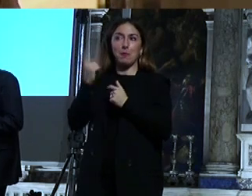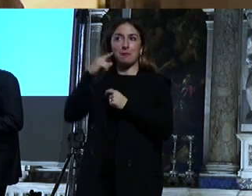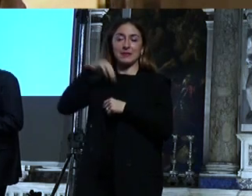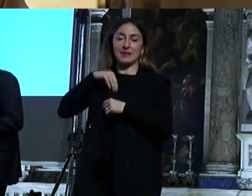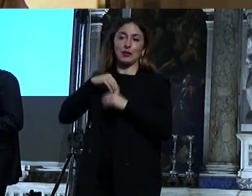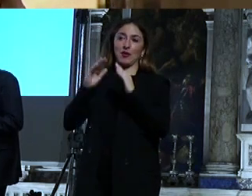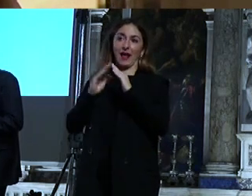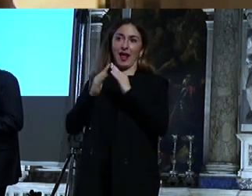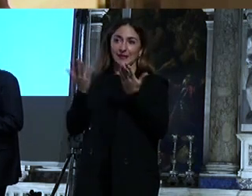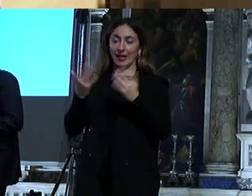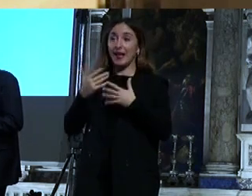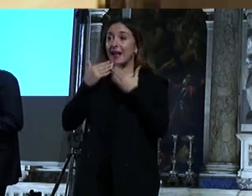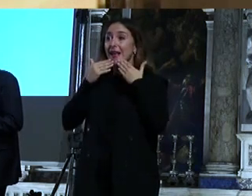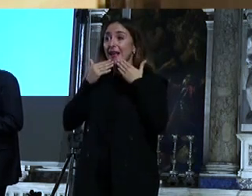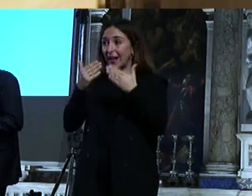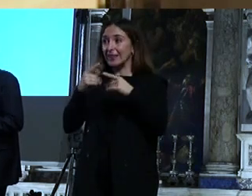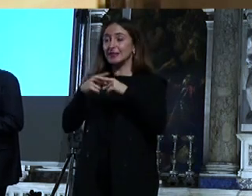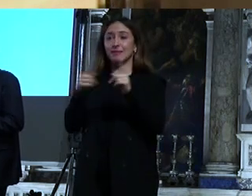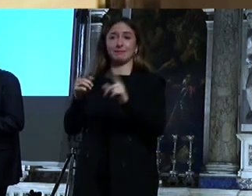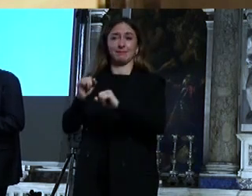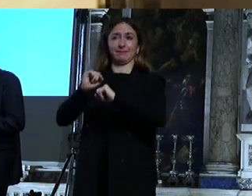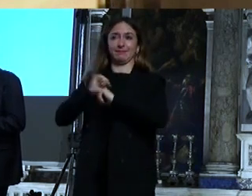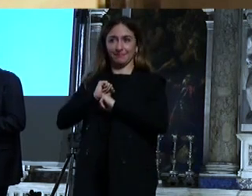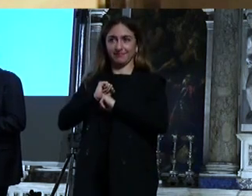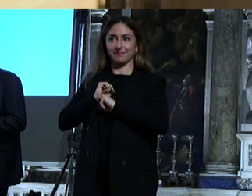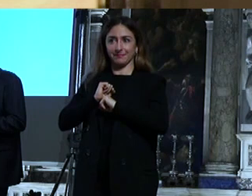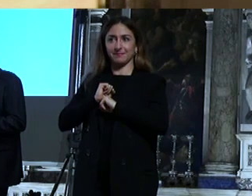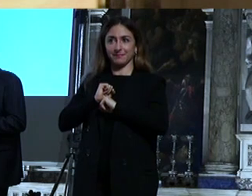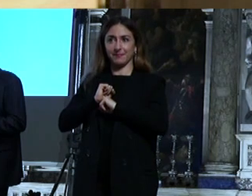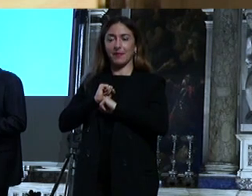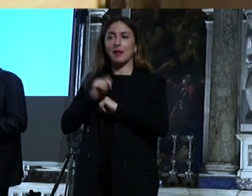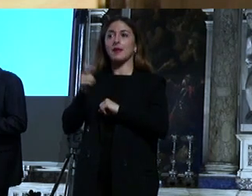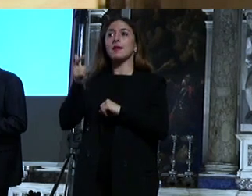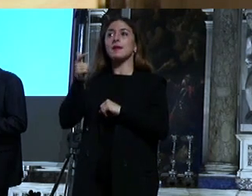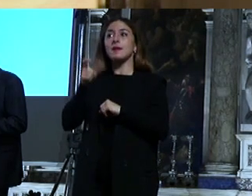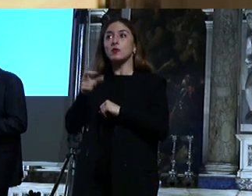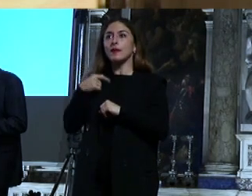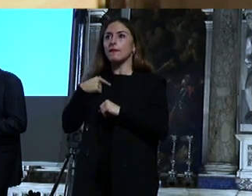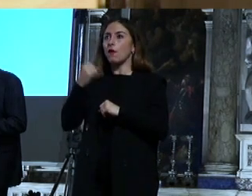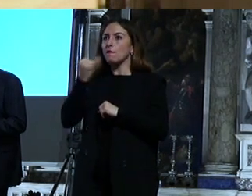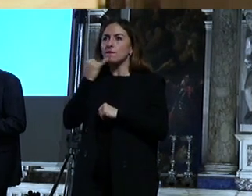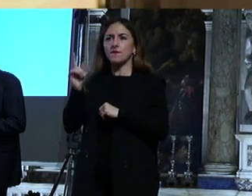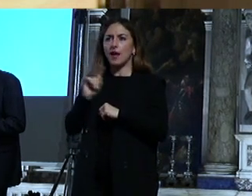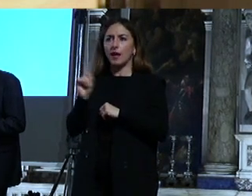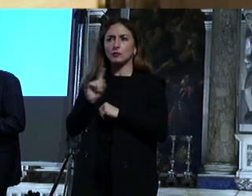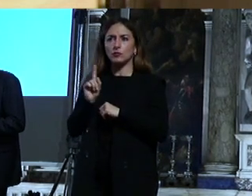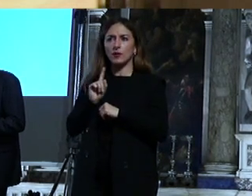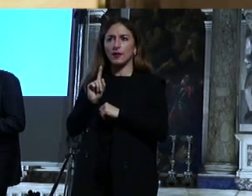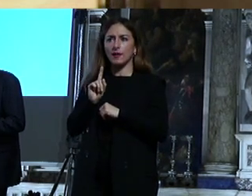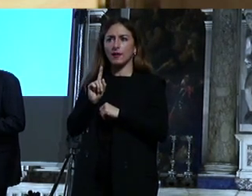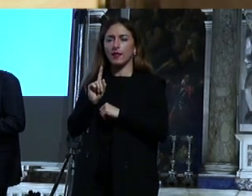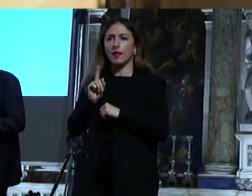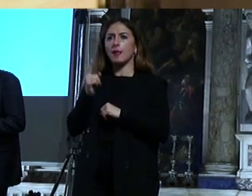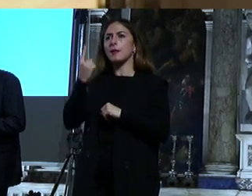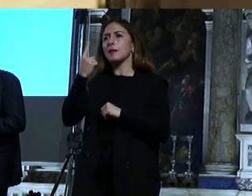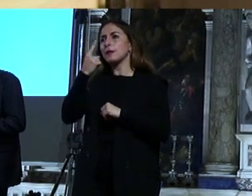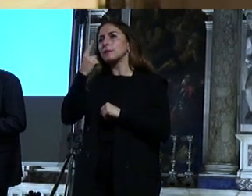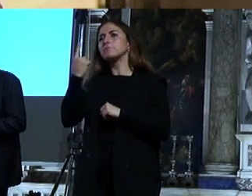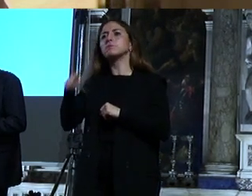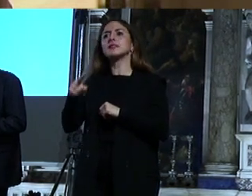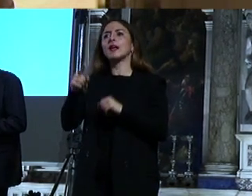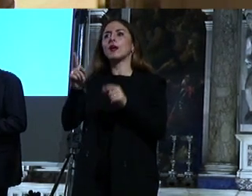Grazie per averci creduto, fondamentalmente, perché non era facile. È stata una scommessa della